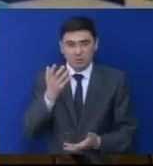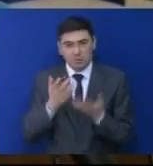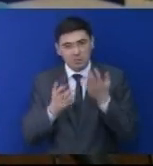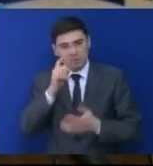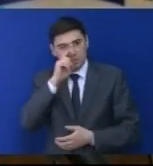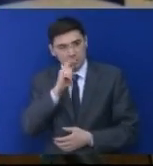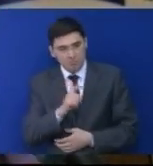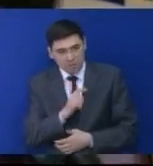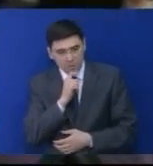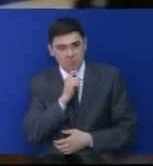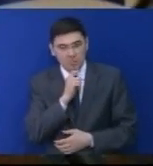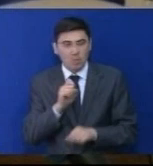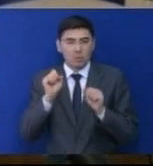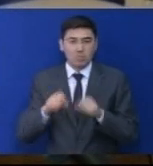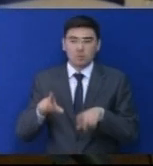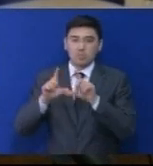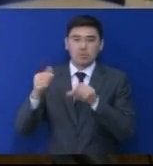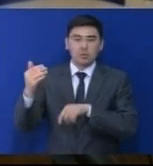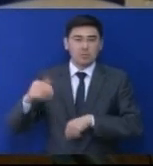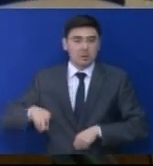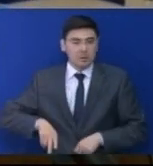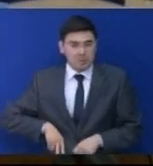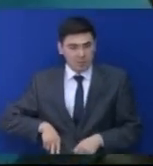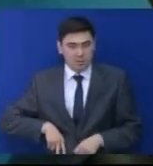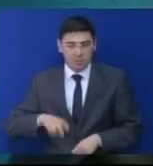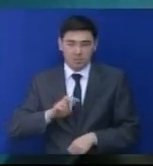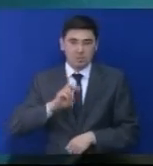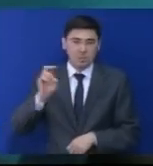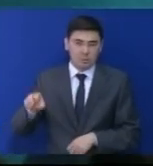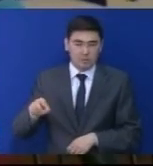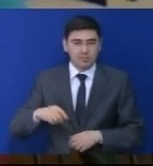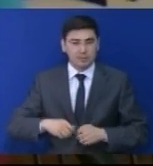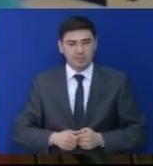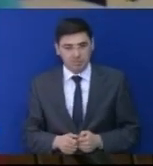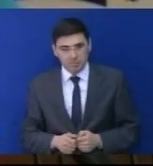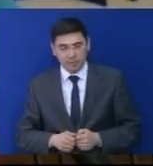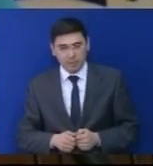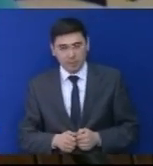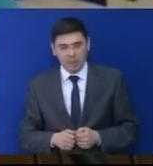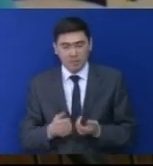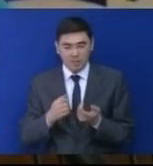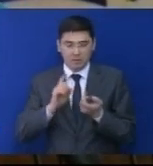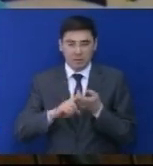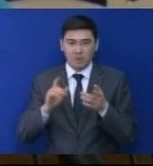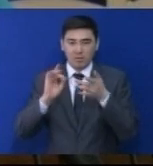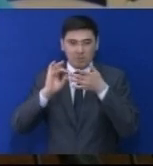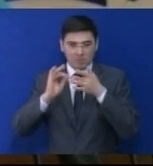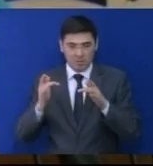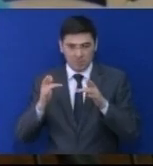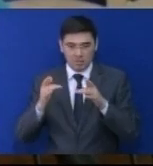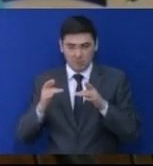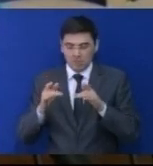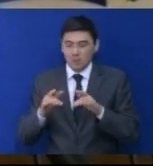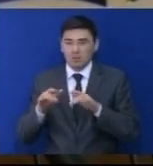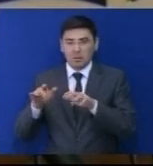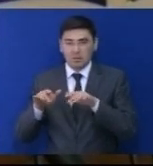мектеп басшысына баруға болады, білім бөліміне келуге болады. Электронға форматқа жүйеге көшудің ең